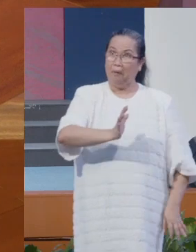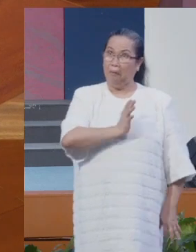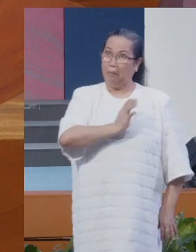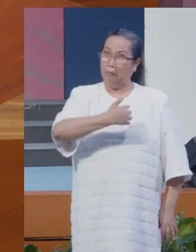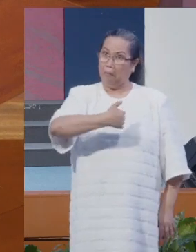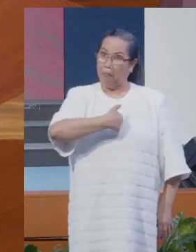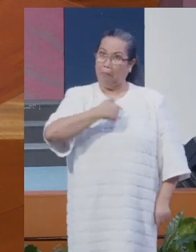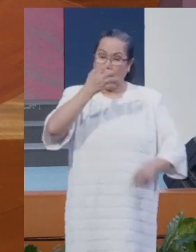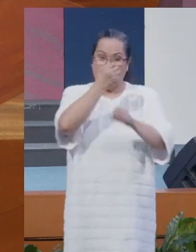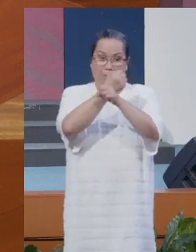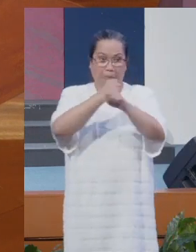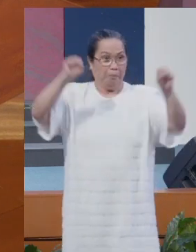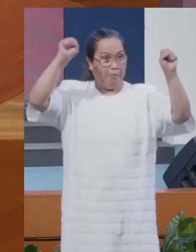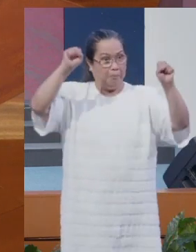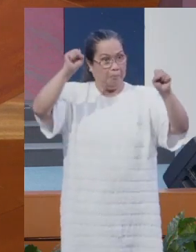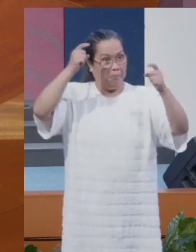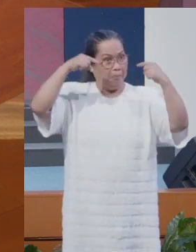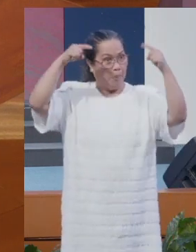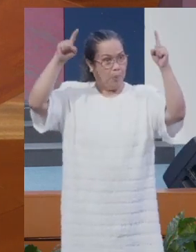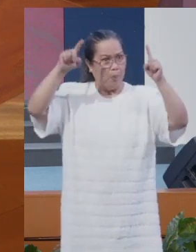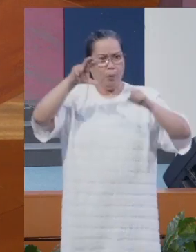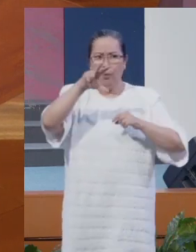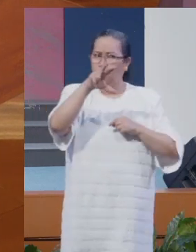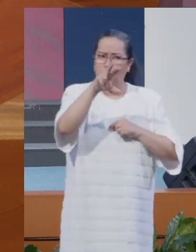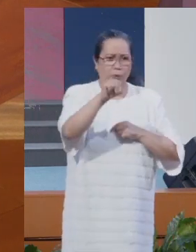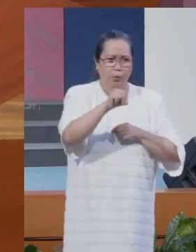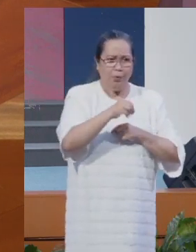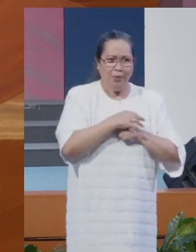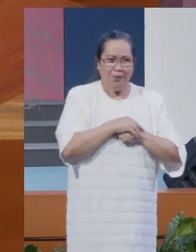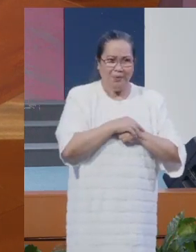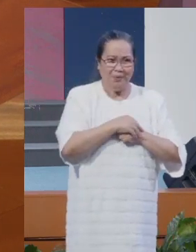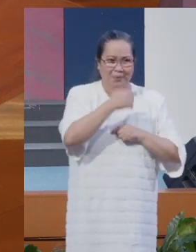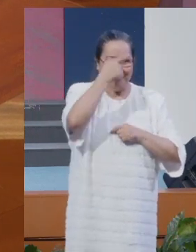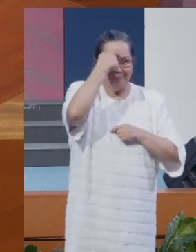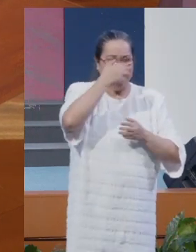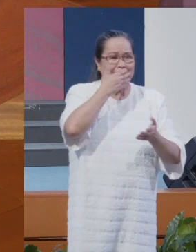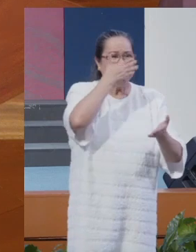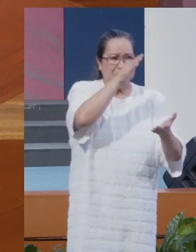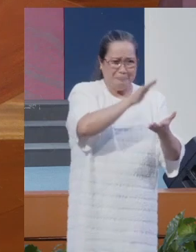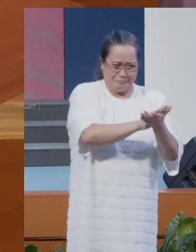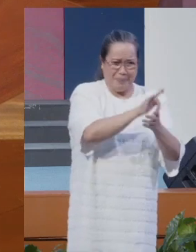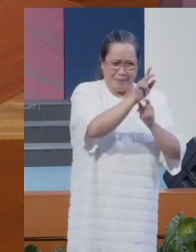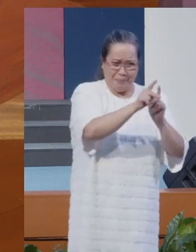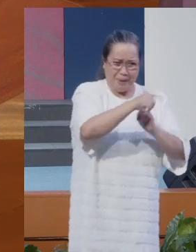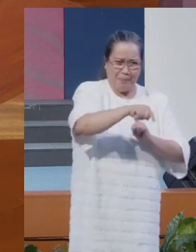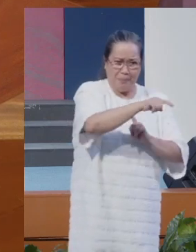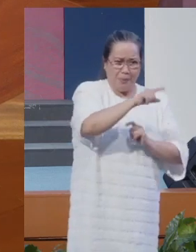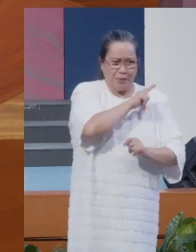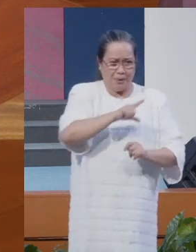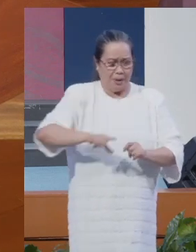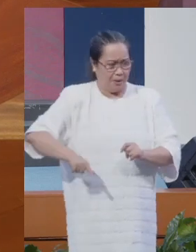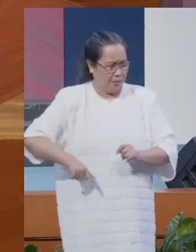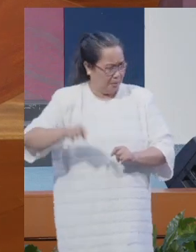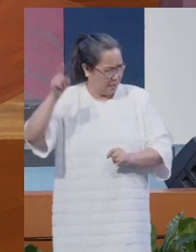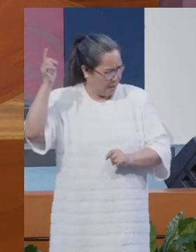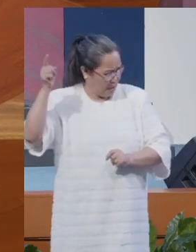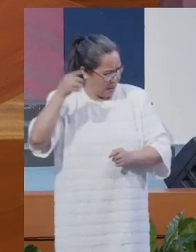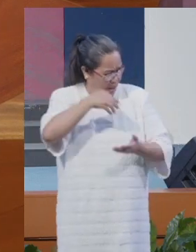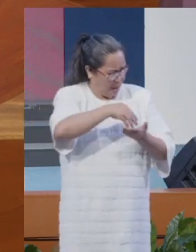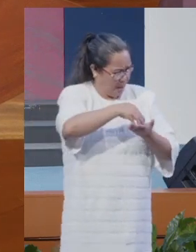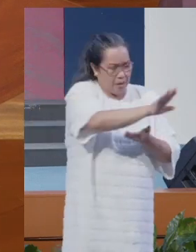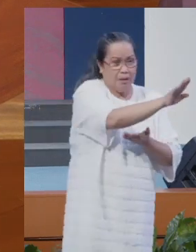land. Whereas it is because of the wickedness of these nations that the Lord is driving them out before